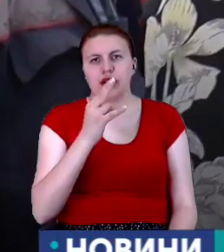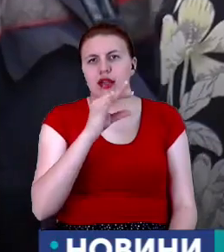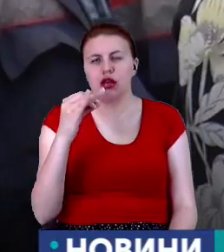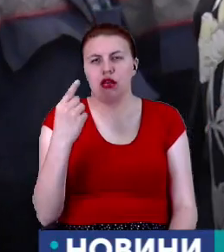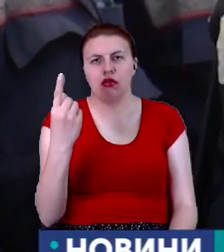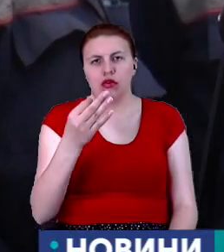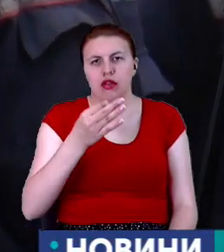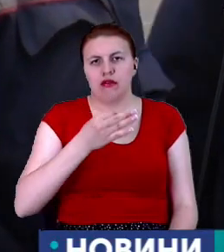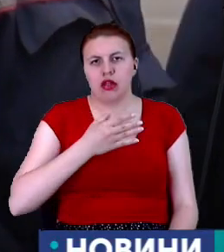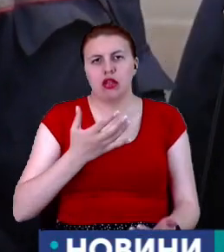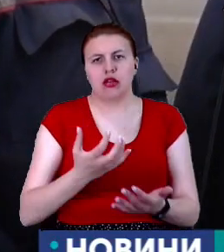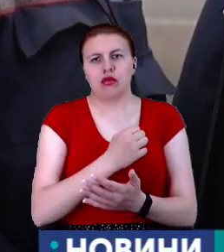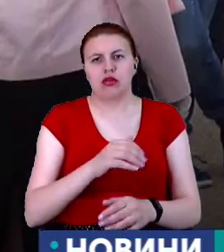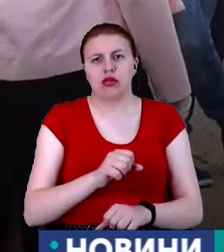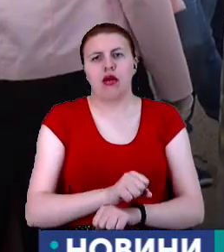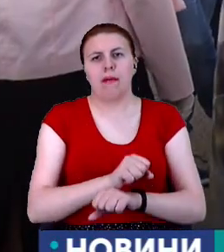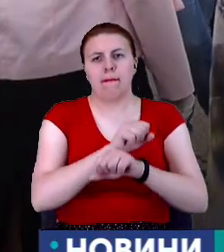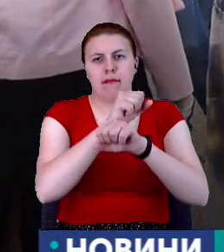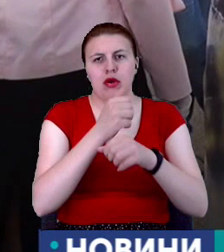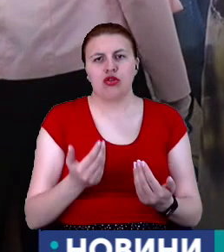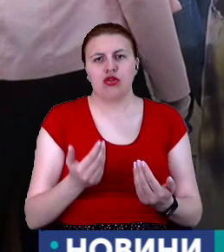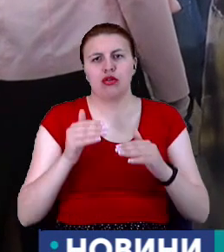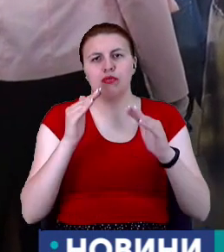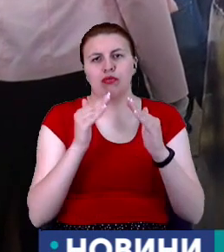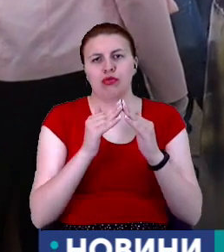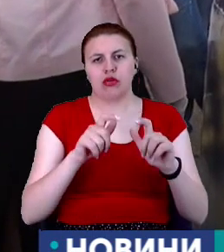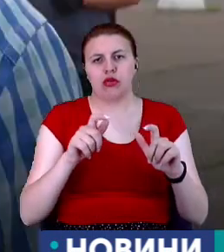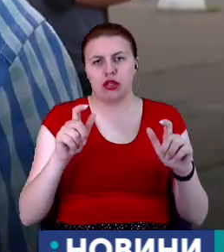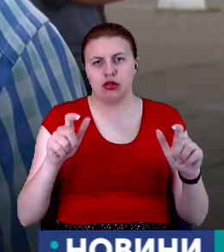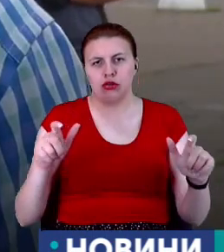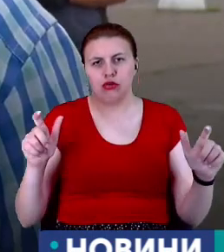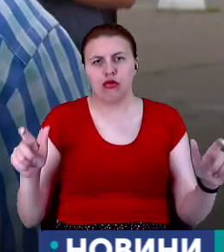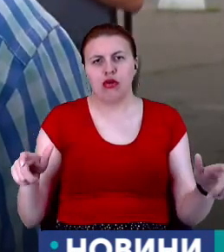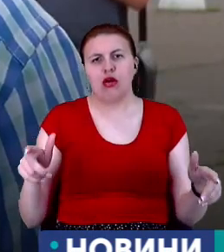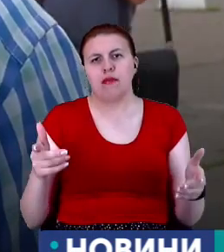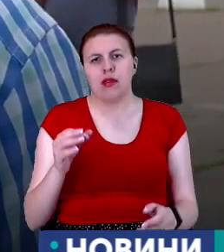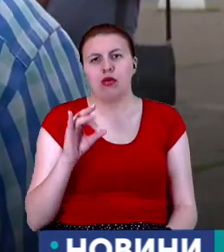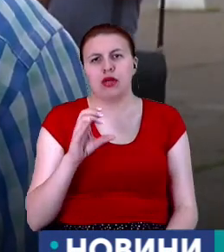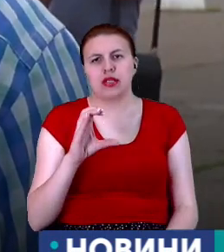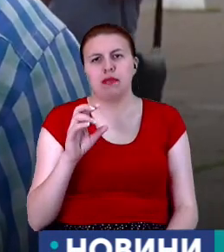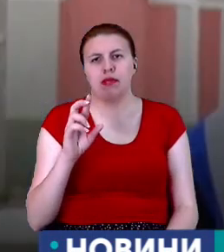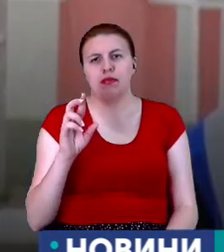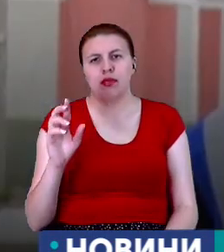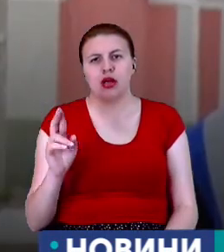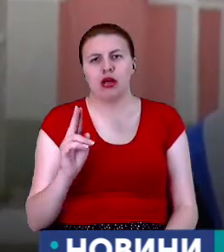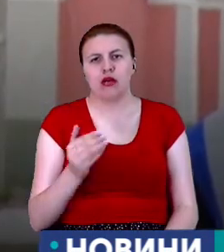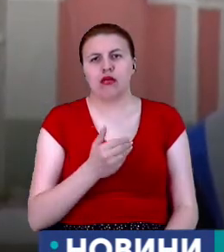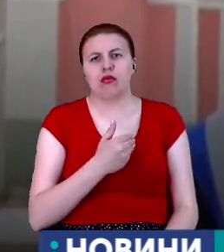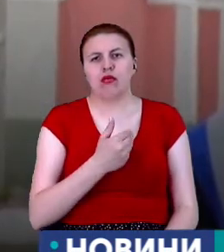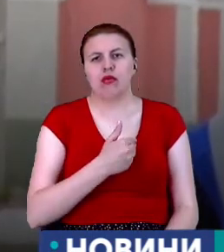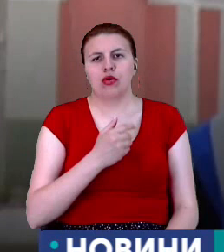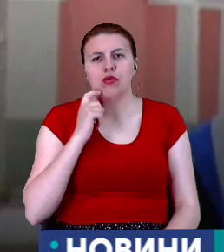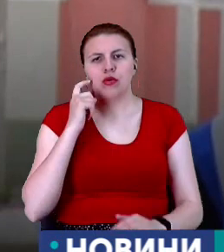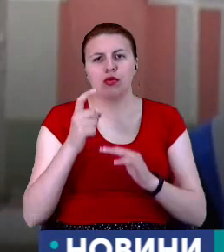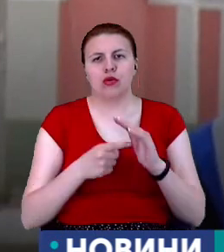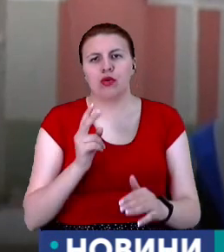сторони. На мітингу і мешканці будинків, у яких створені ОСББ, намагаються дізнатися, хто в разі об'єднання 2 служб обслуговуватиме